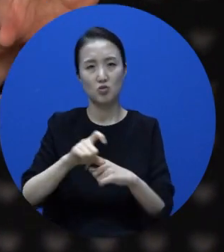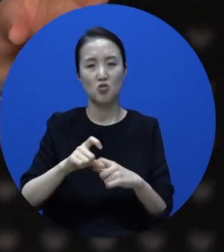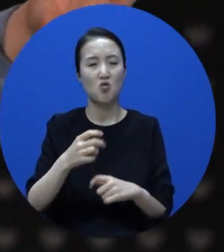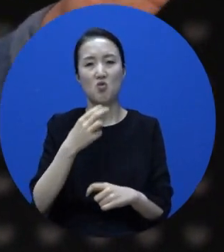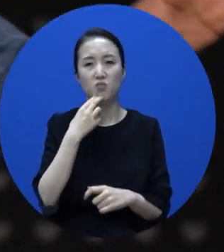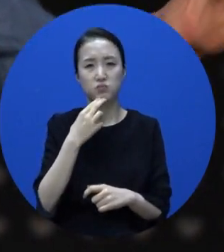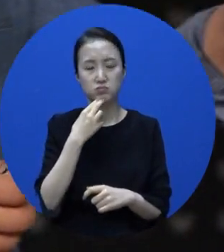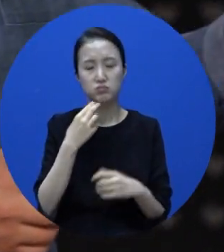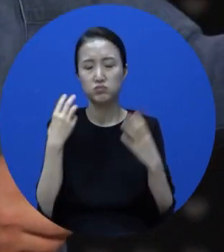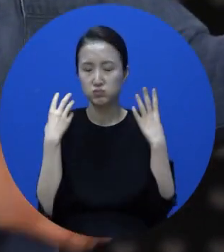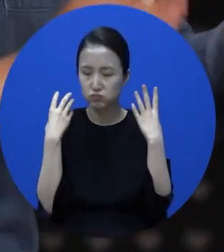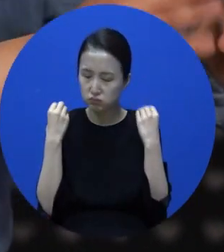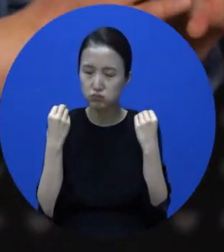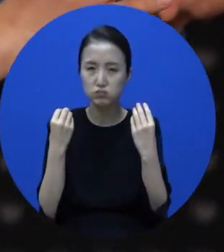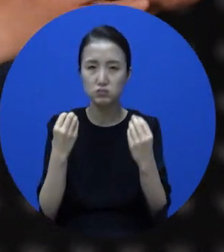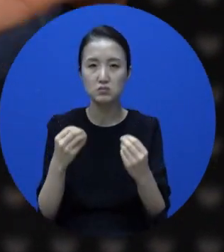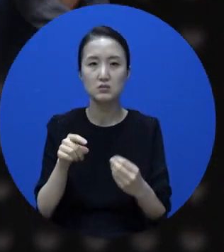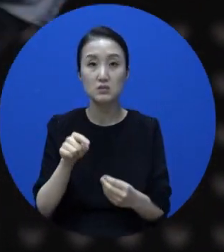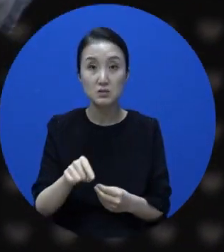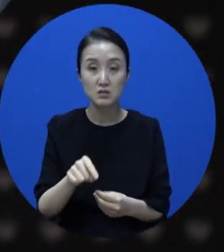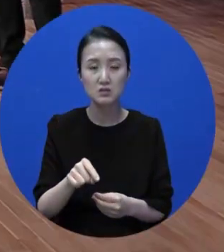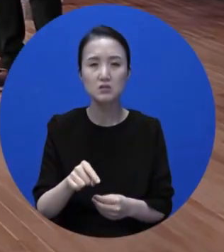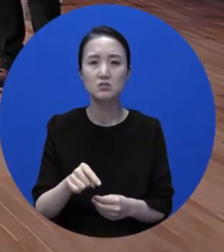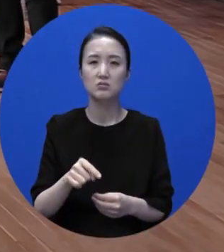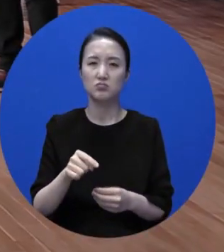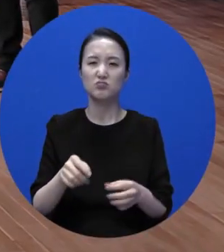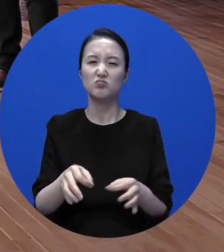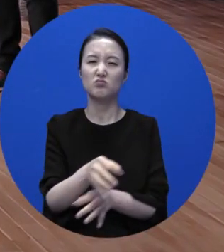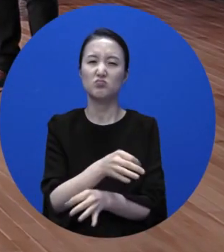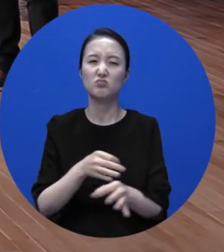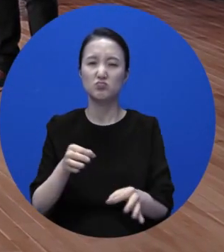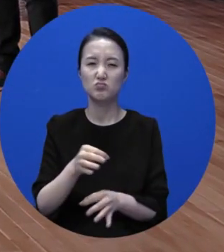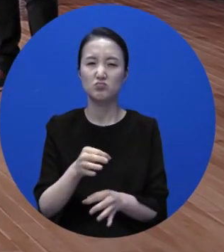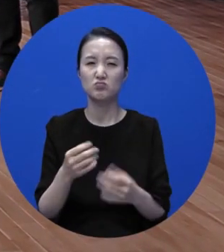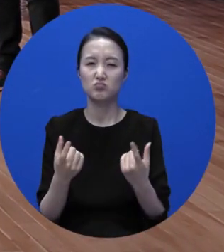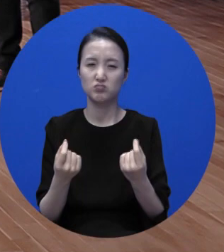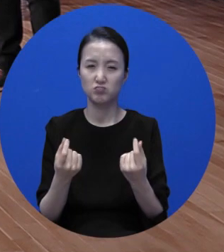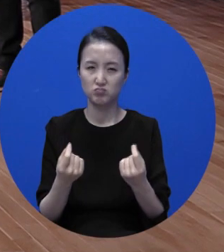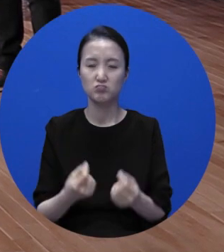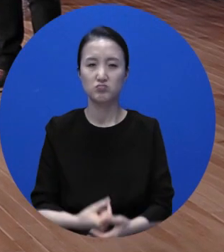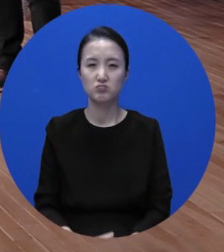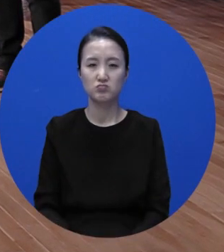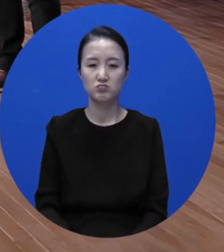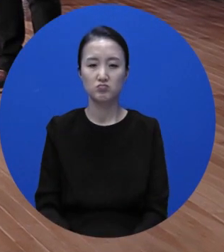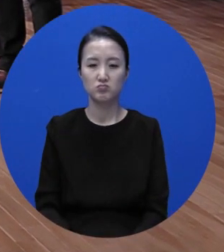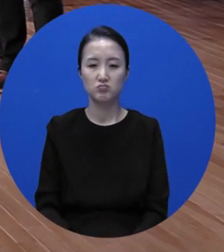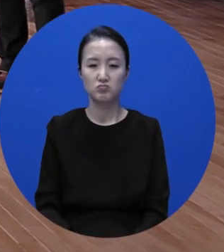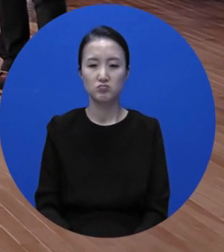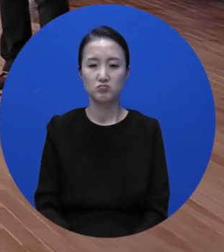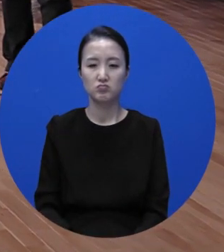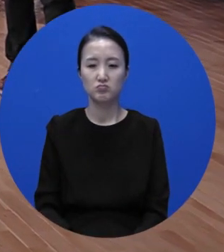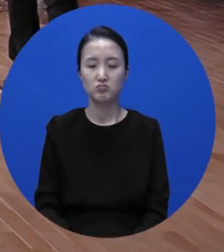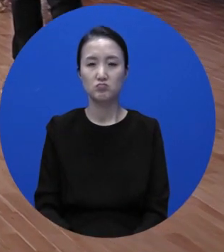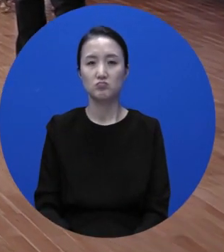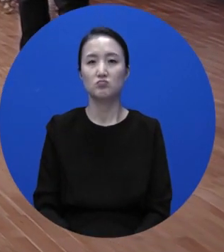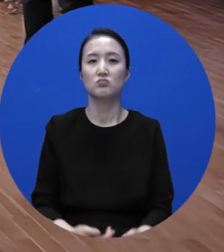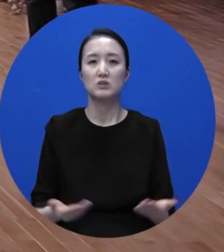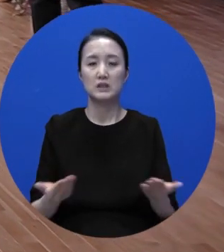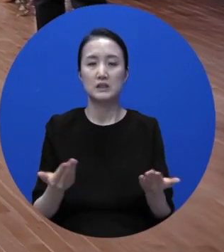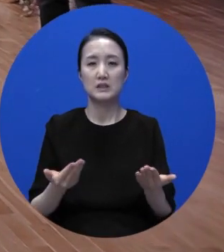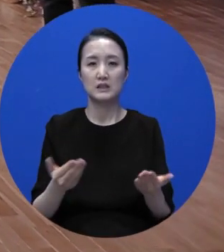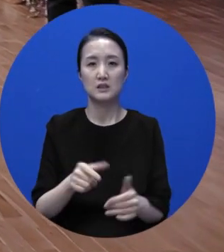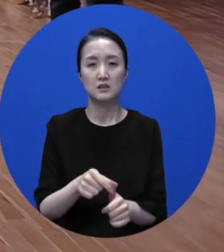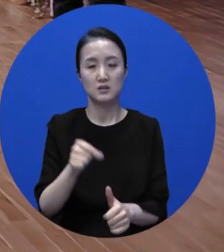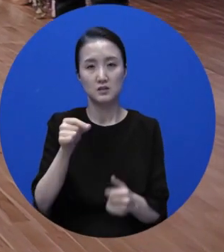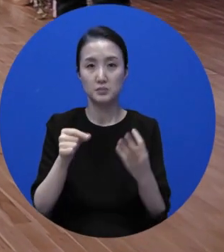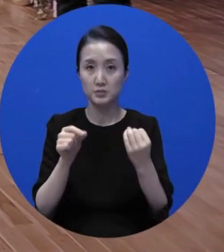경제가 있는지 여부를 판단하는 지표 를 뭐 수도 없이 많은데요 딱 3가지 지표면 말씀드릴게 하나가 따라해보세요